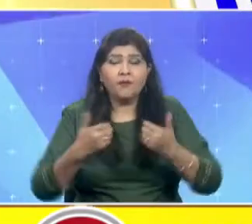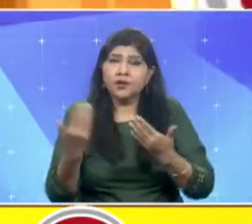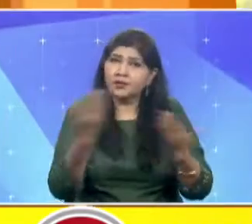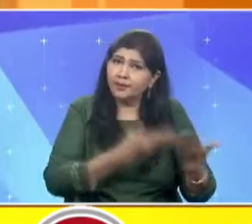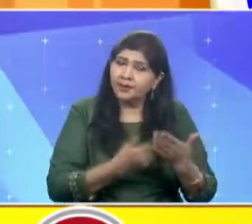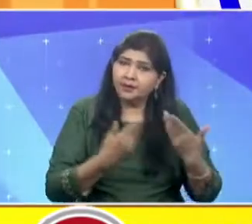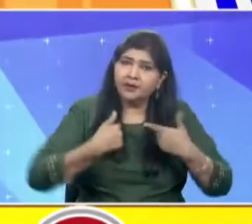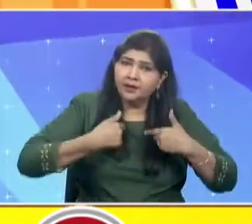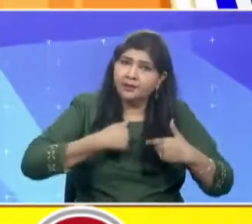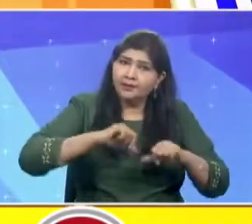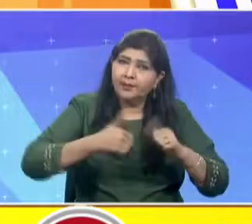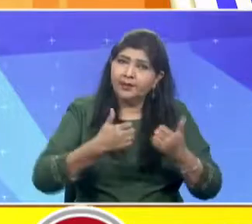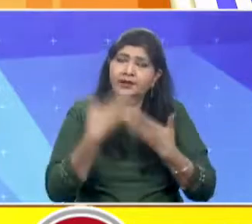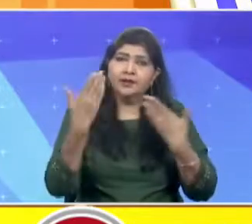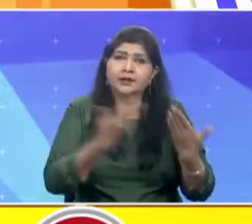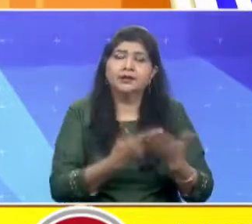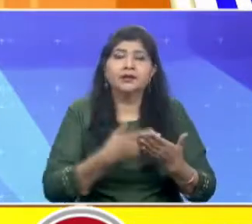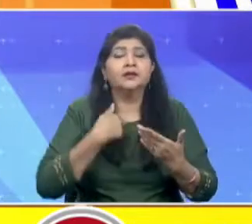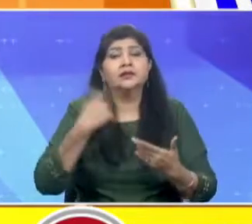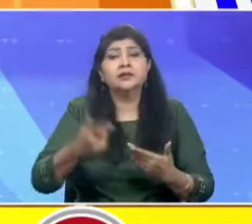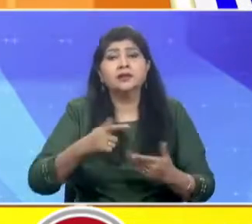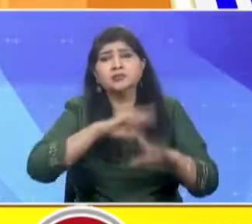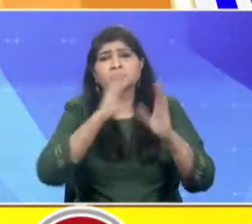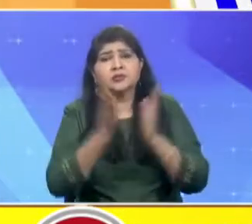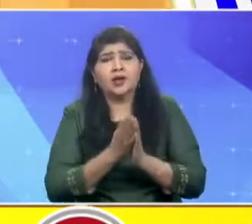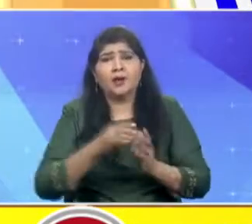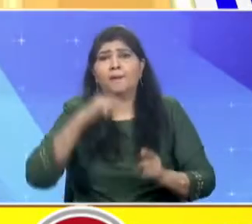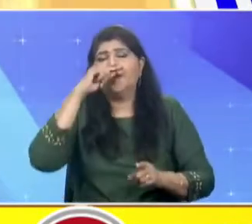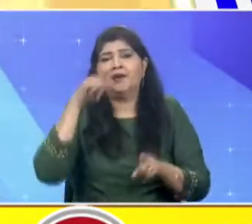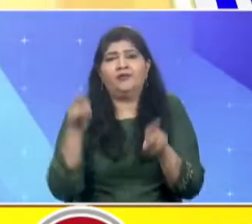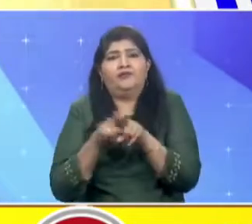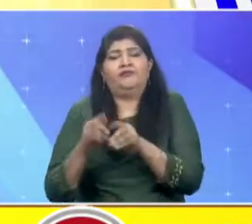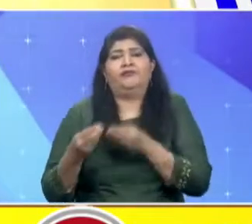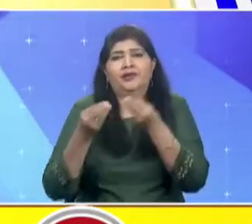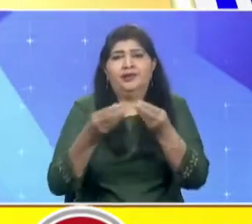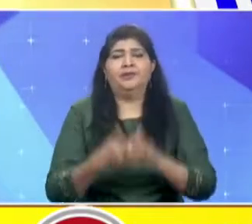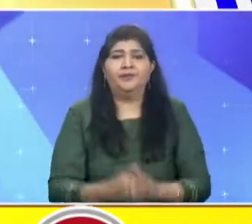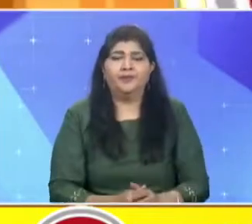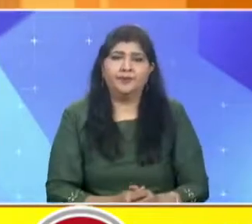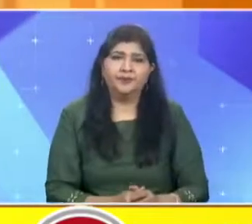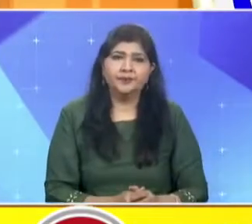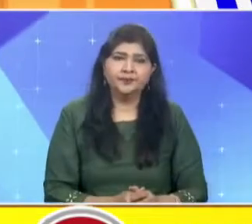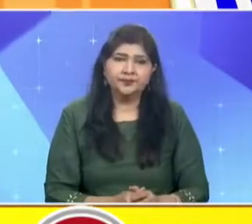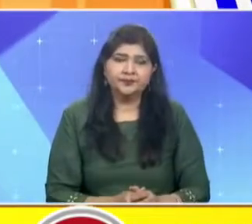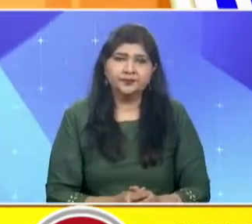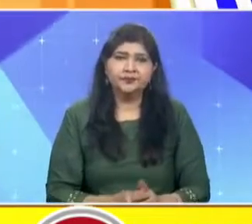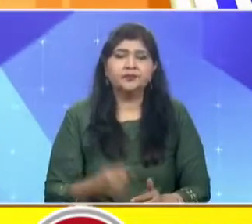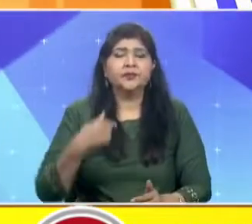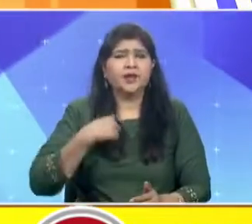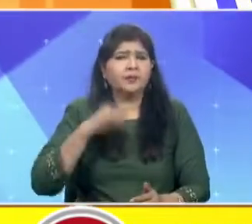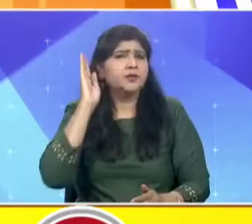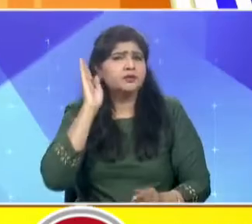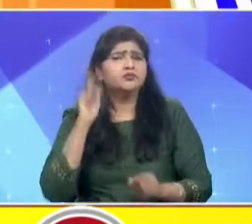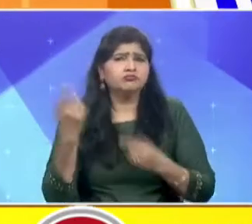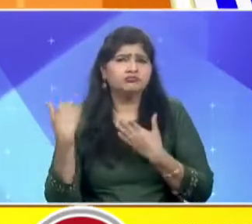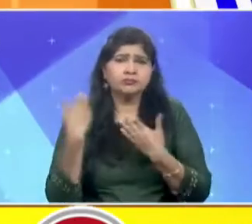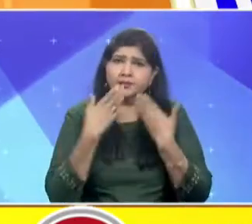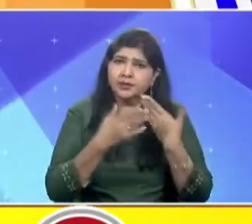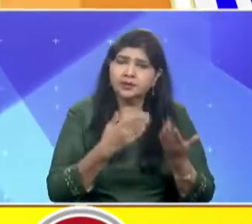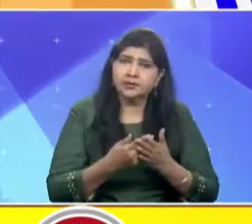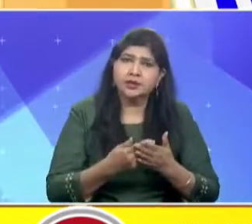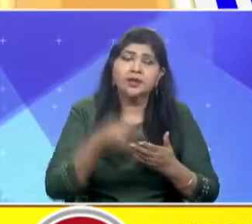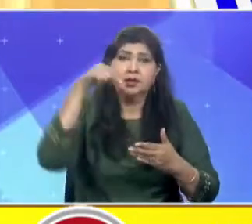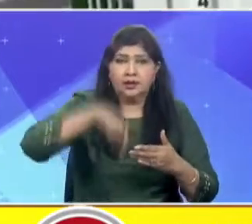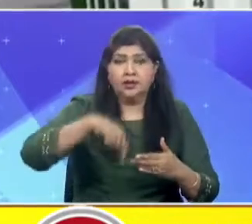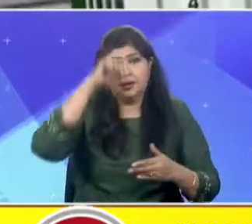हासिल की जिसने हम सबको गर्व से भर दिया। आपने सुना होगा